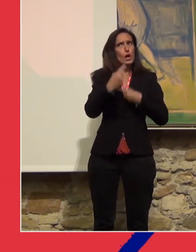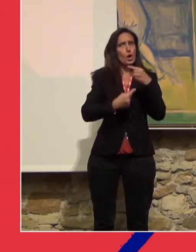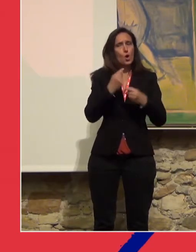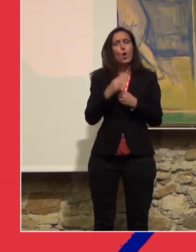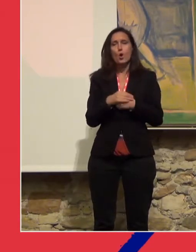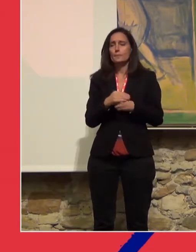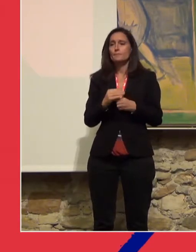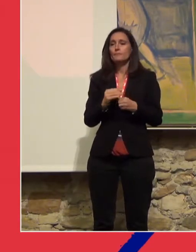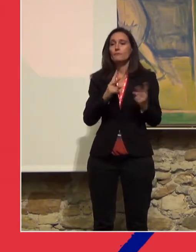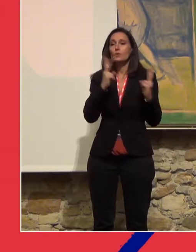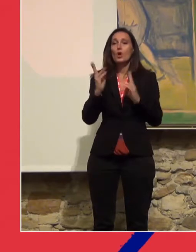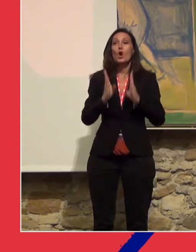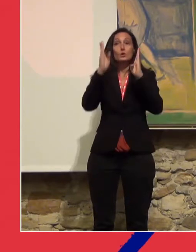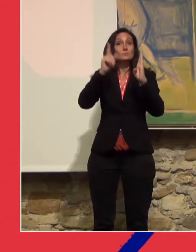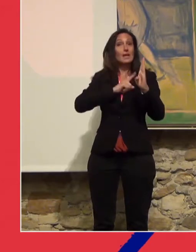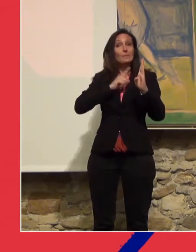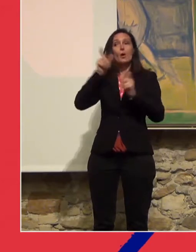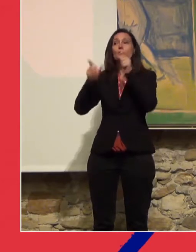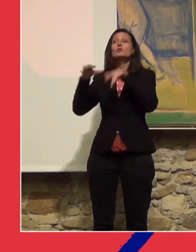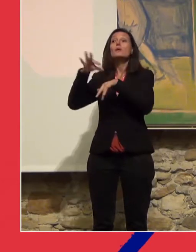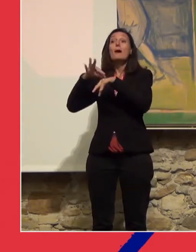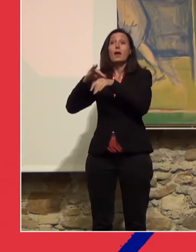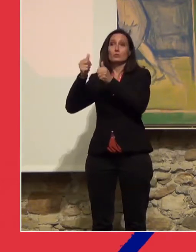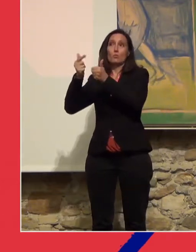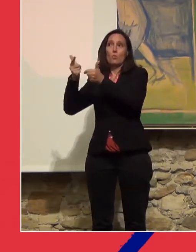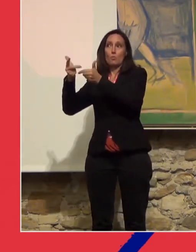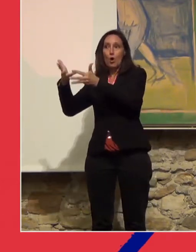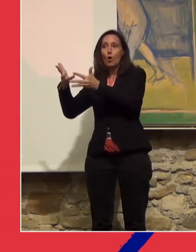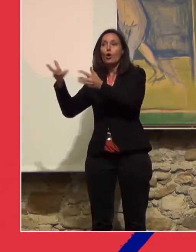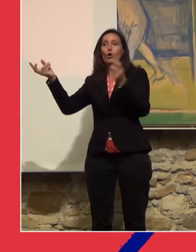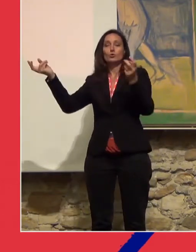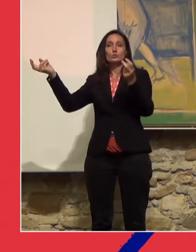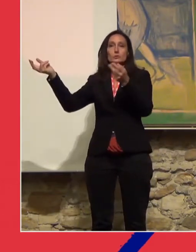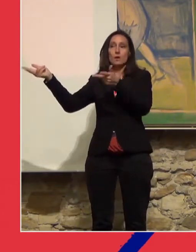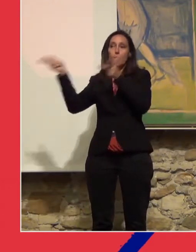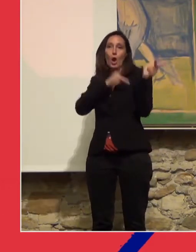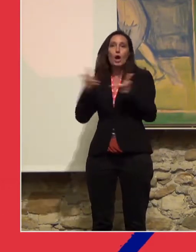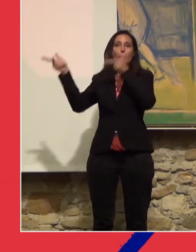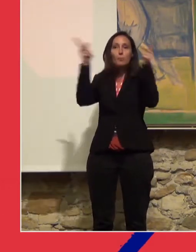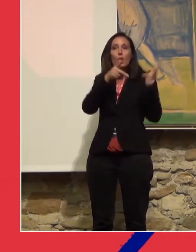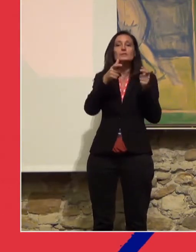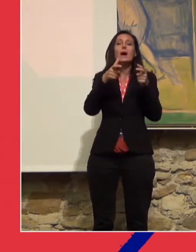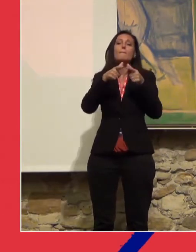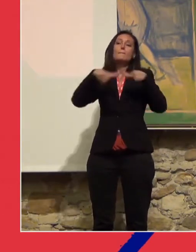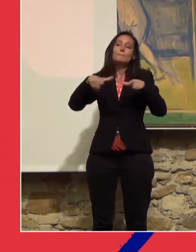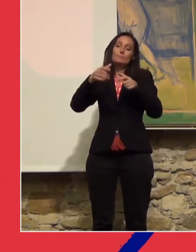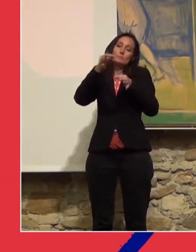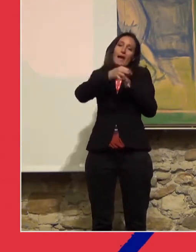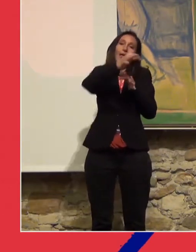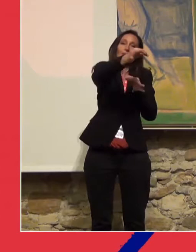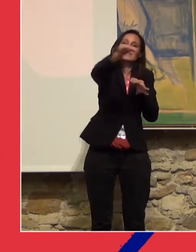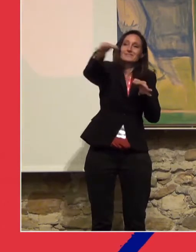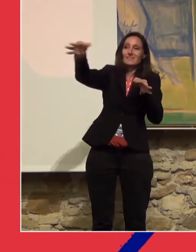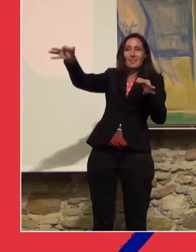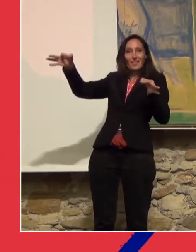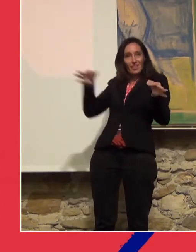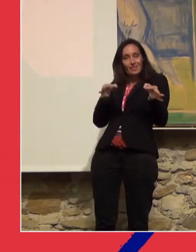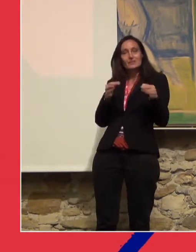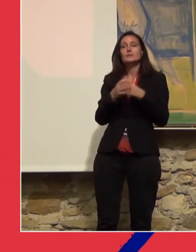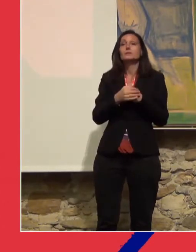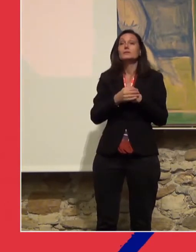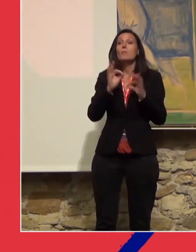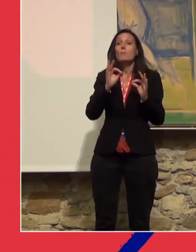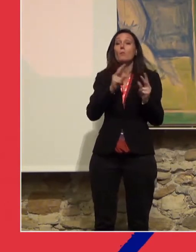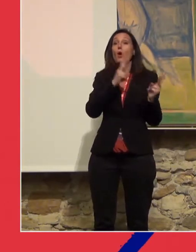all'ospedale da Nembro, da Seriate, da Alzano e dalle valli bergamasche. L'ospedale Papa Giovanni di